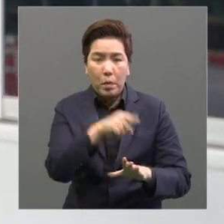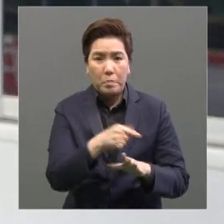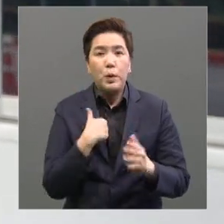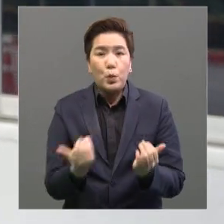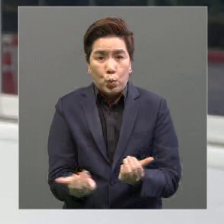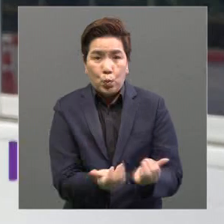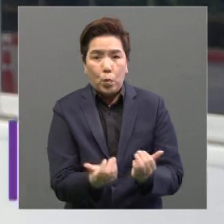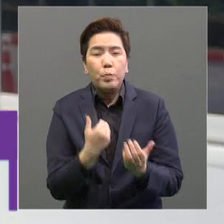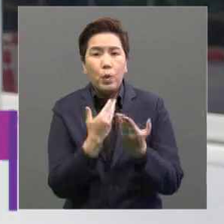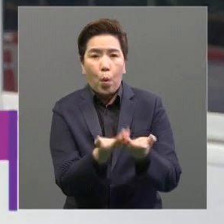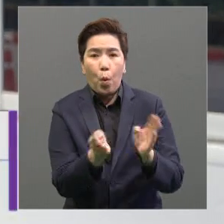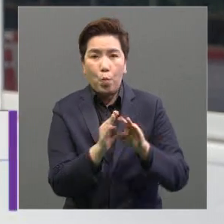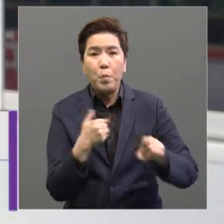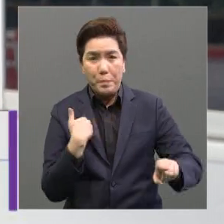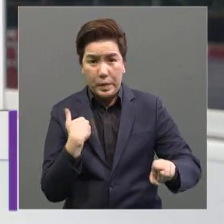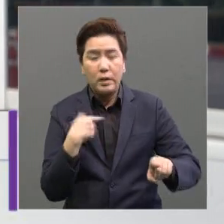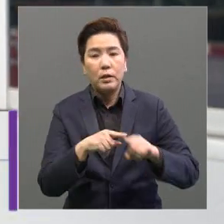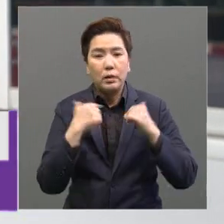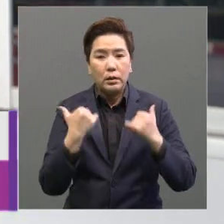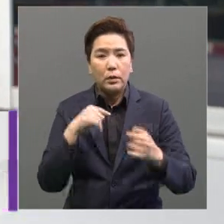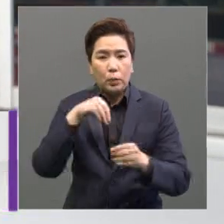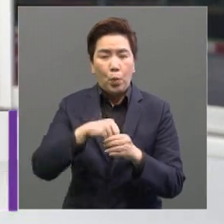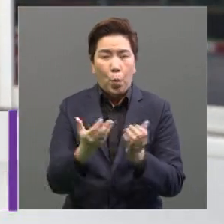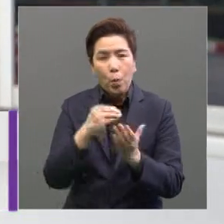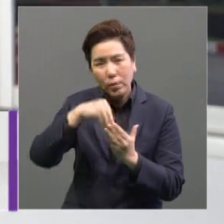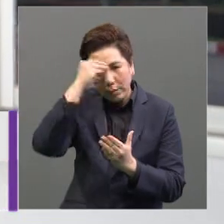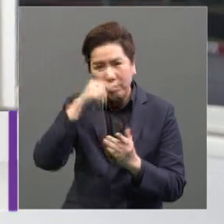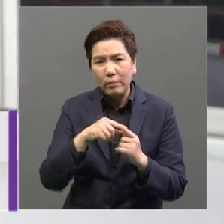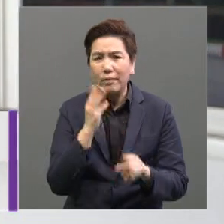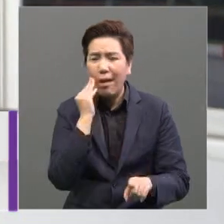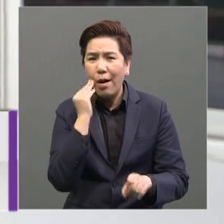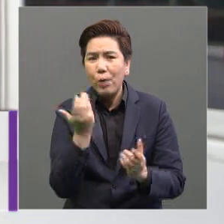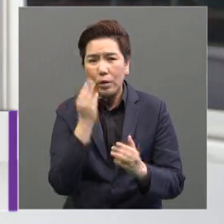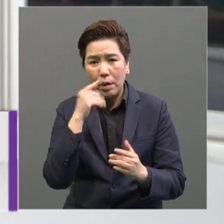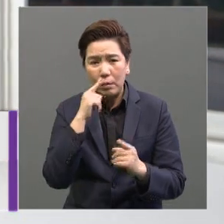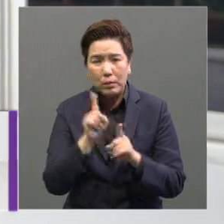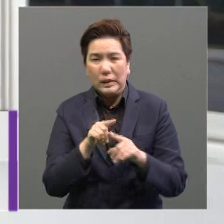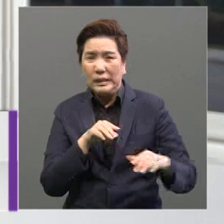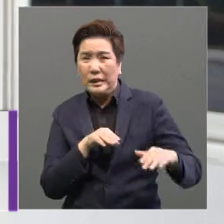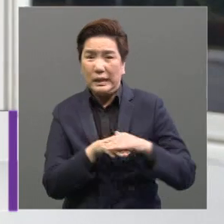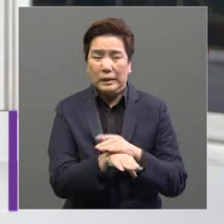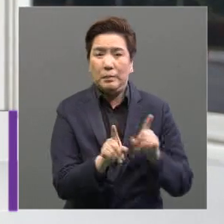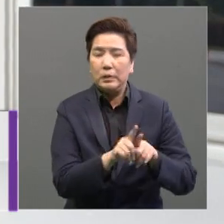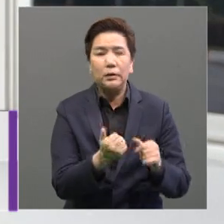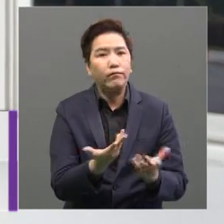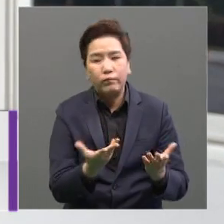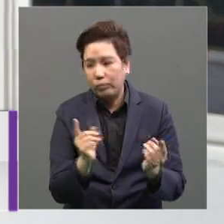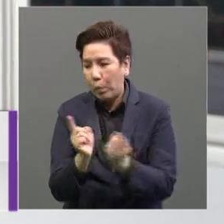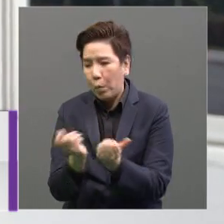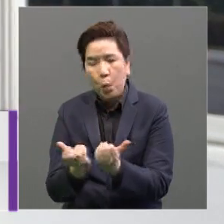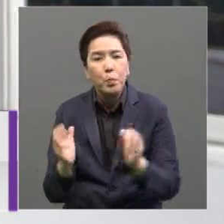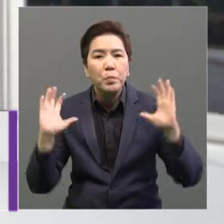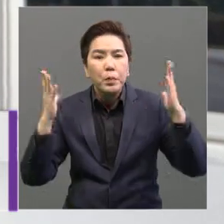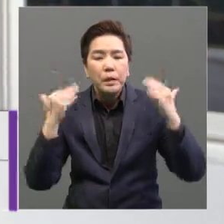อมีลูกก็มีครอบครัวและลูกก็กำลังอยู่ในวัยเรียนวัยน่ารักนะครับคือถ้าหนีแบบนี้ผมว่าก็คงไม่มีวันได้เจอลูก